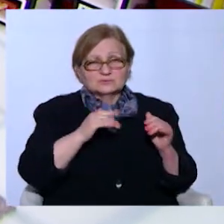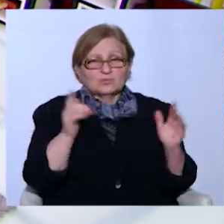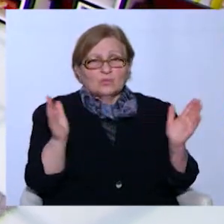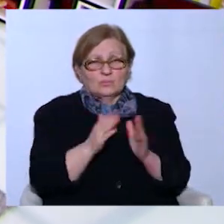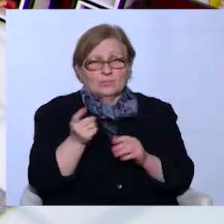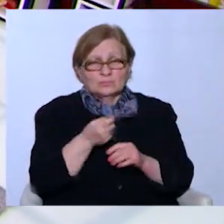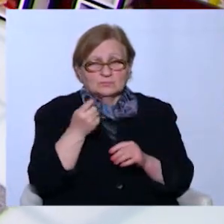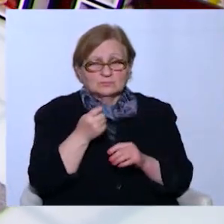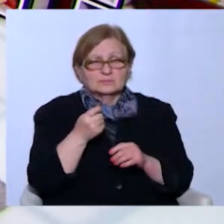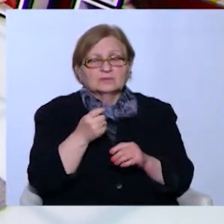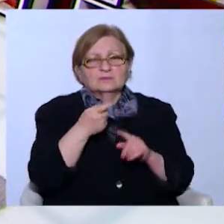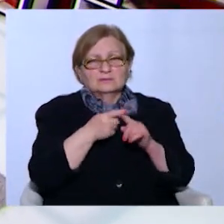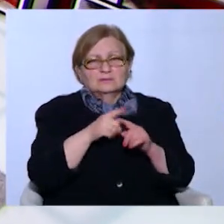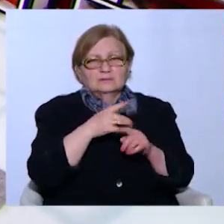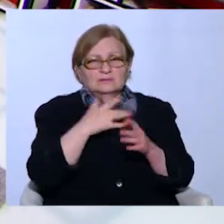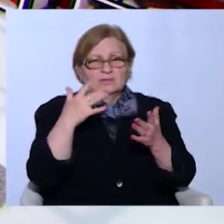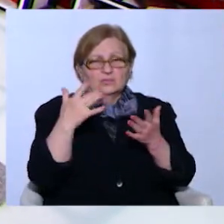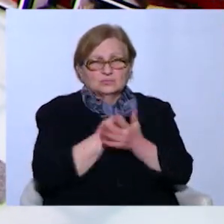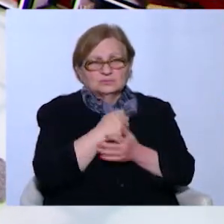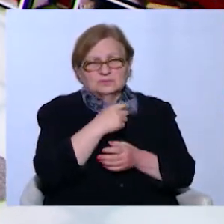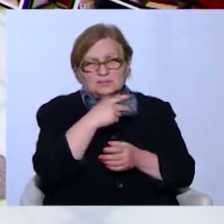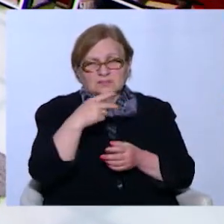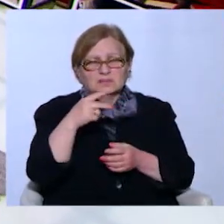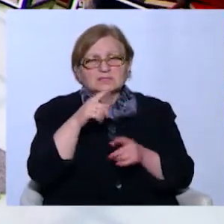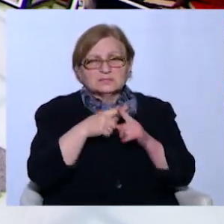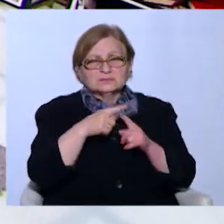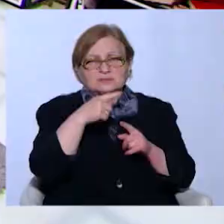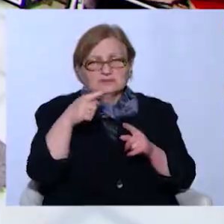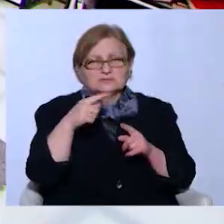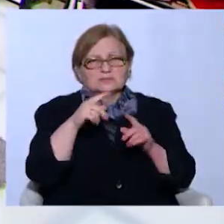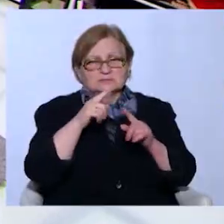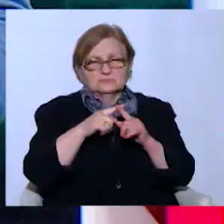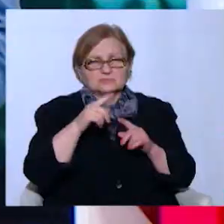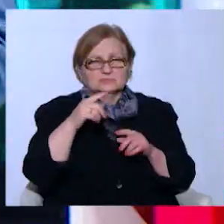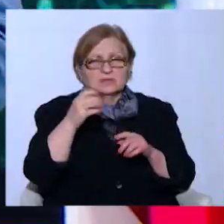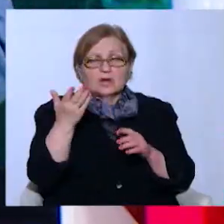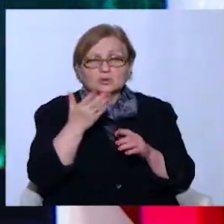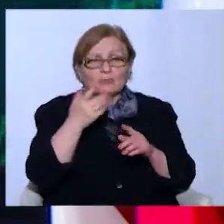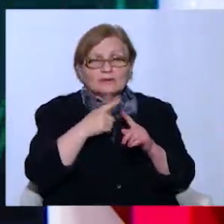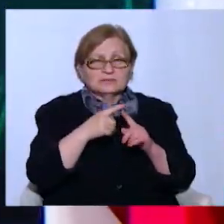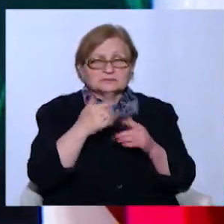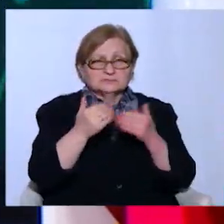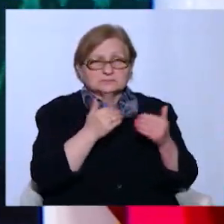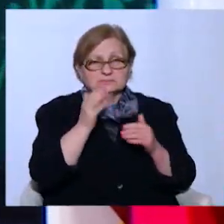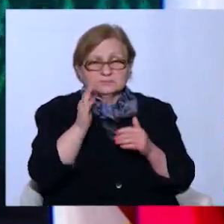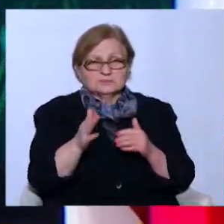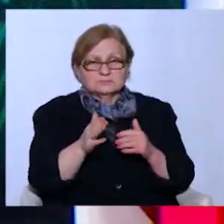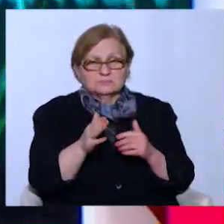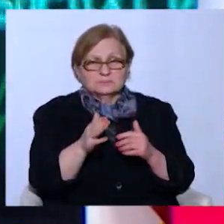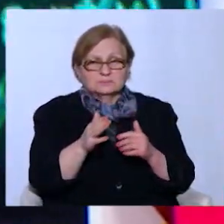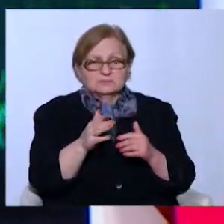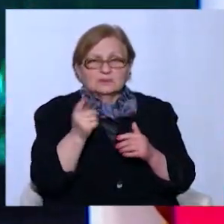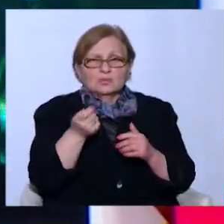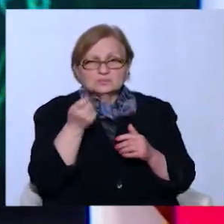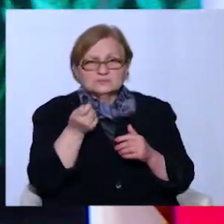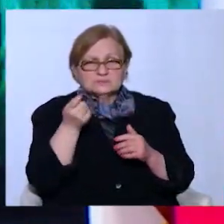ანუ დავედით იმ ამოცანაზე, რომ ვიპოვოთ x კვადრატ მინუს 2x პლუს 19, რომელი x-ისთვის იქნება